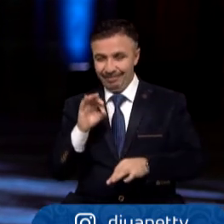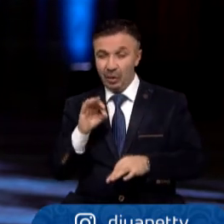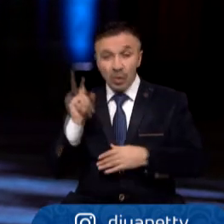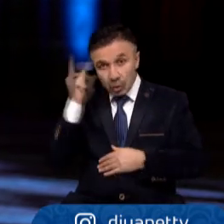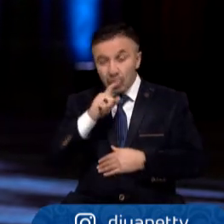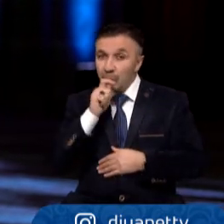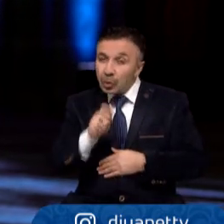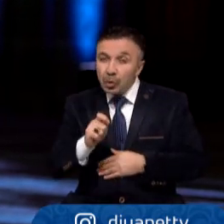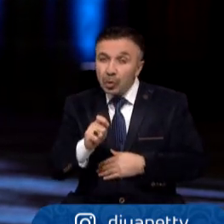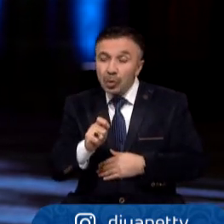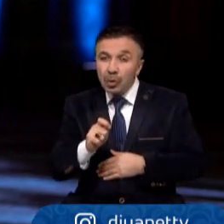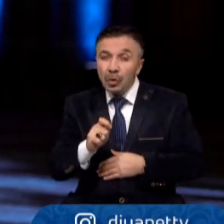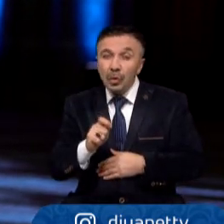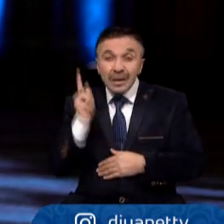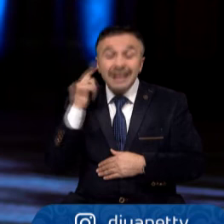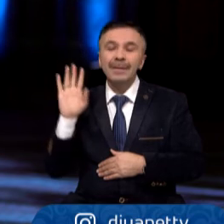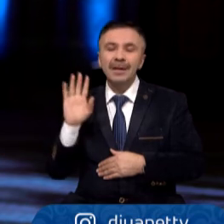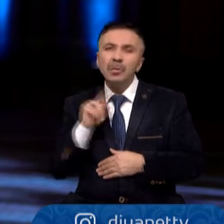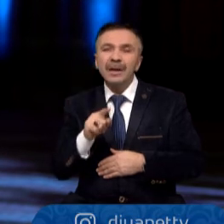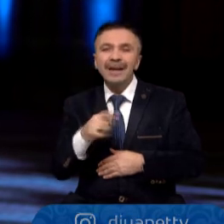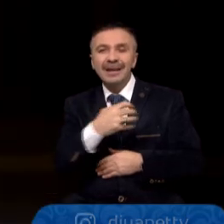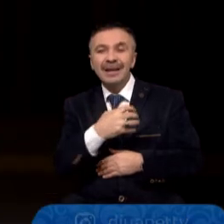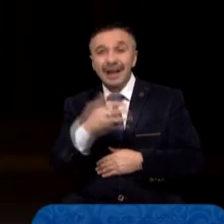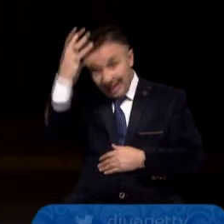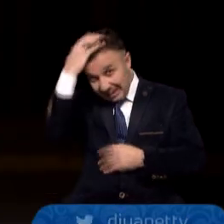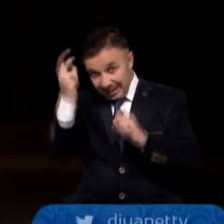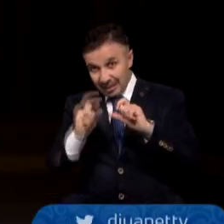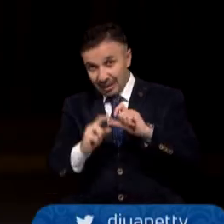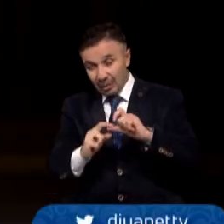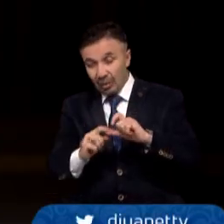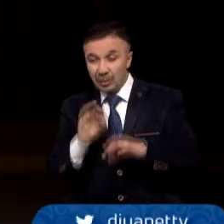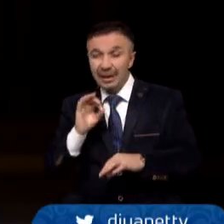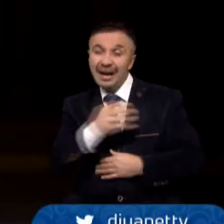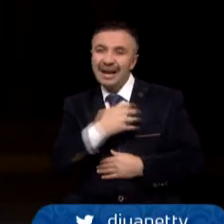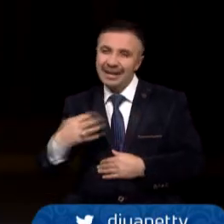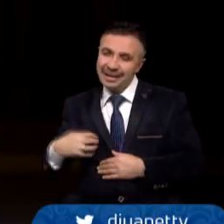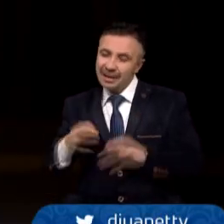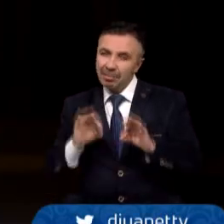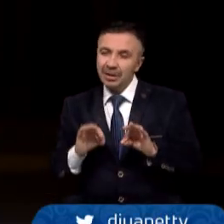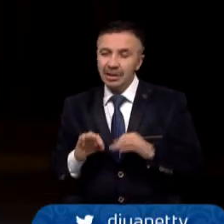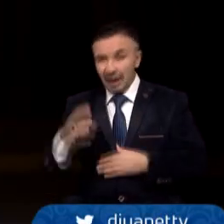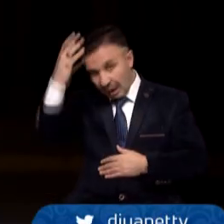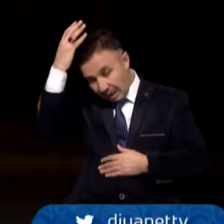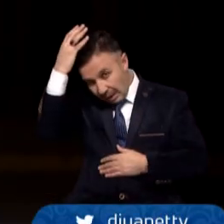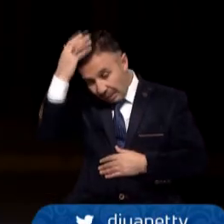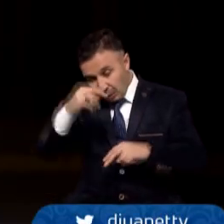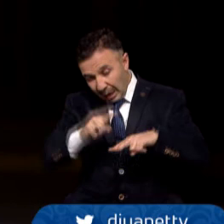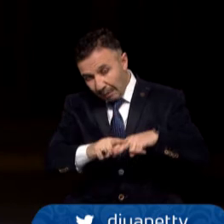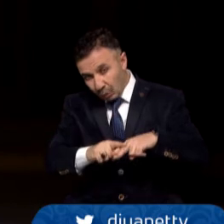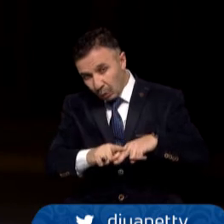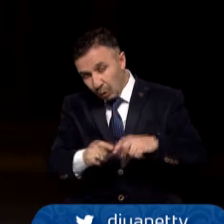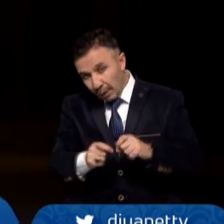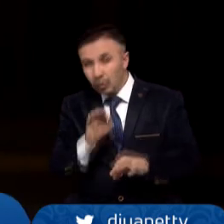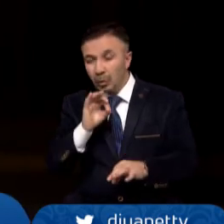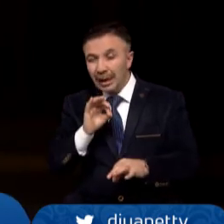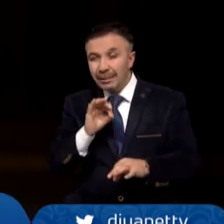sözünü dinlemedi bu sefer annesi başladı bu Abdülmuttalib'in torunu